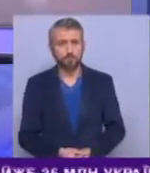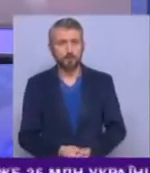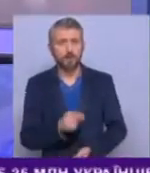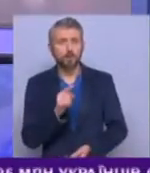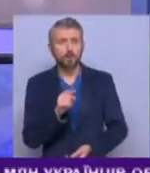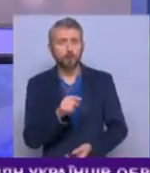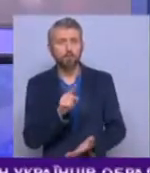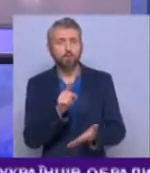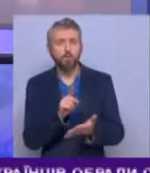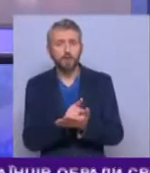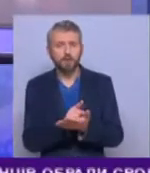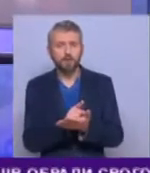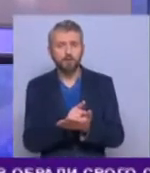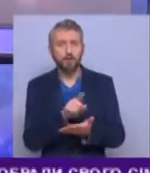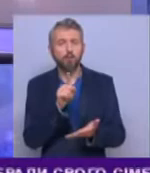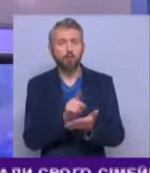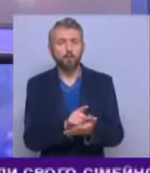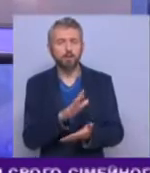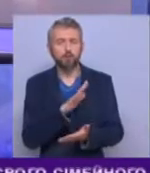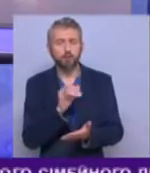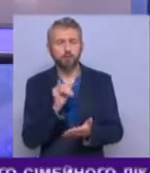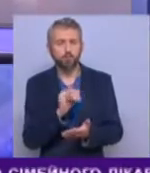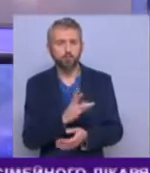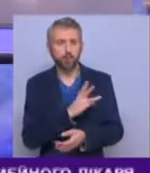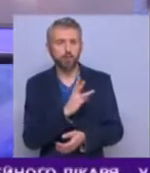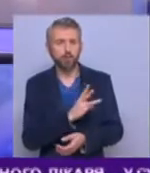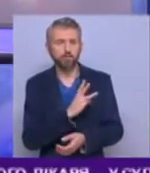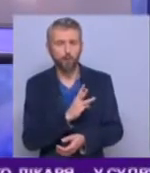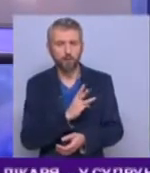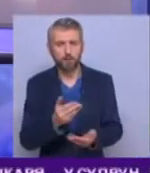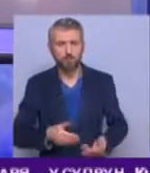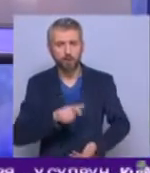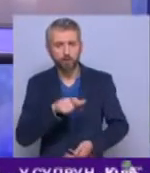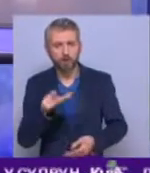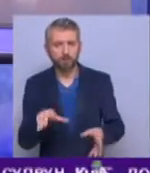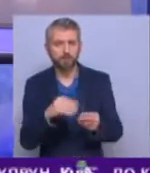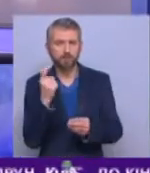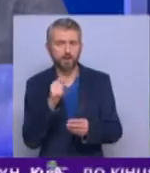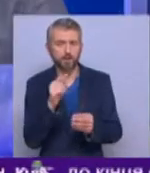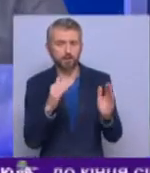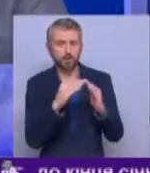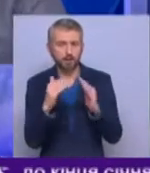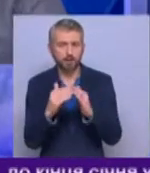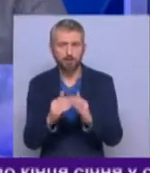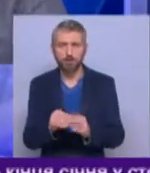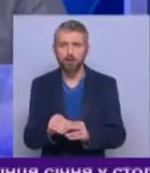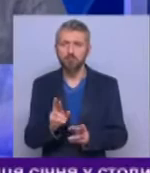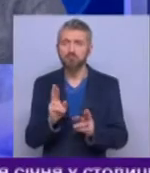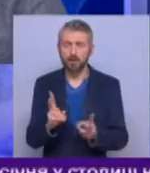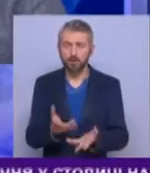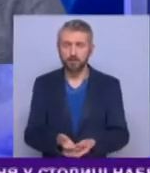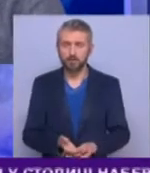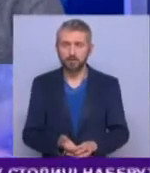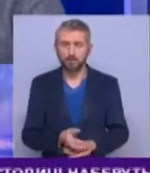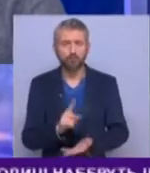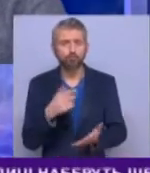перш за все, повинні бути і промотивовані мешканці або співвласники цих будинків. А й чим? І